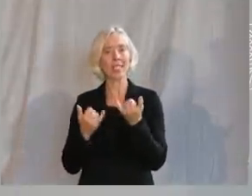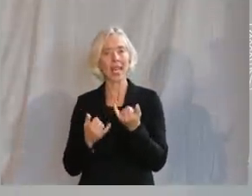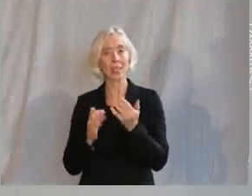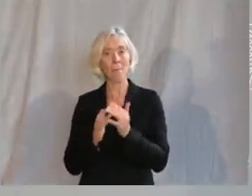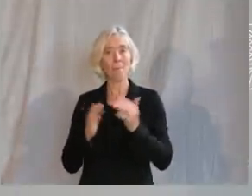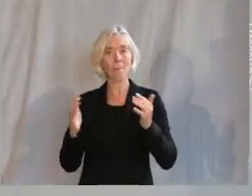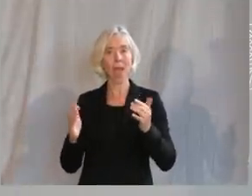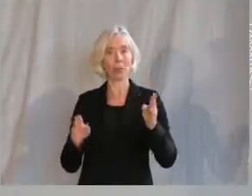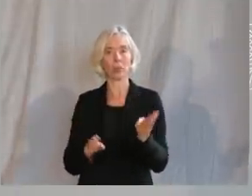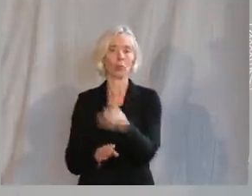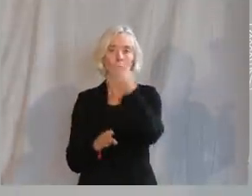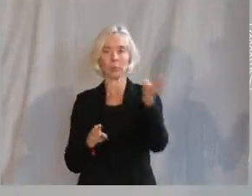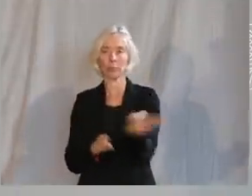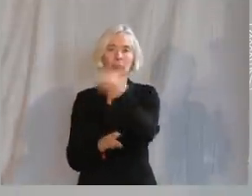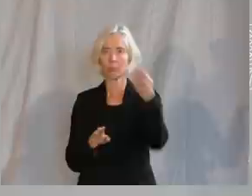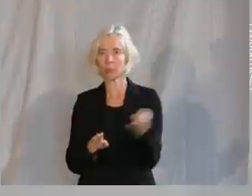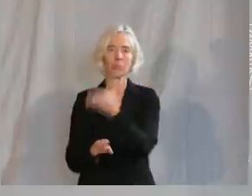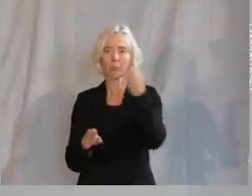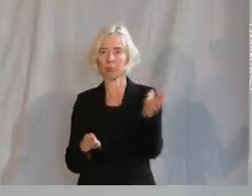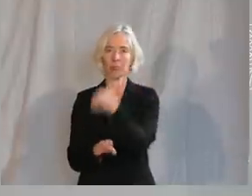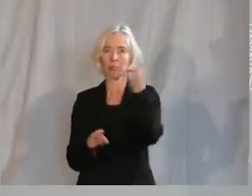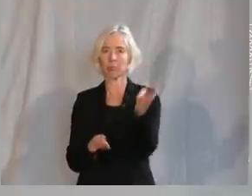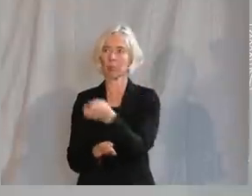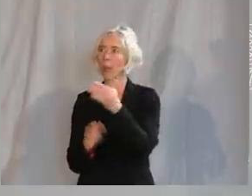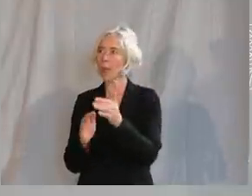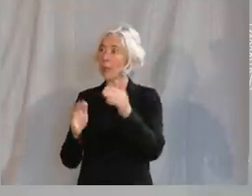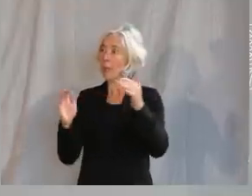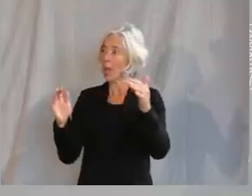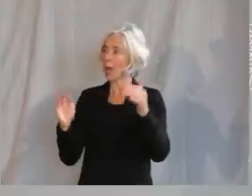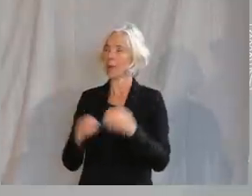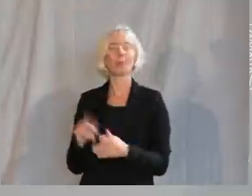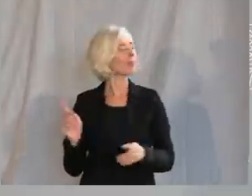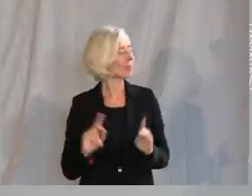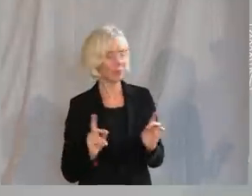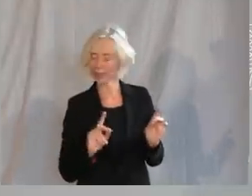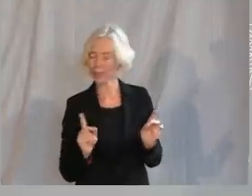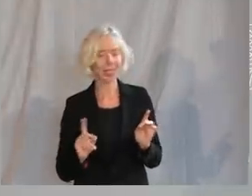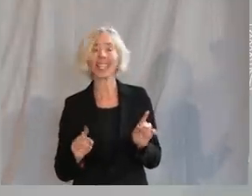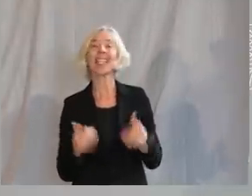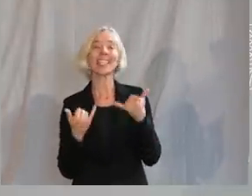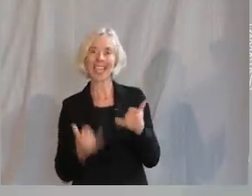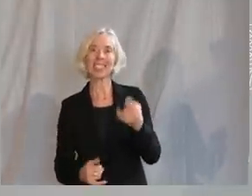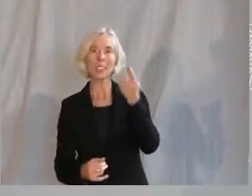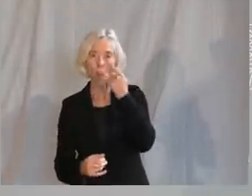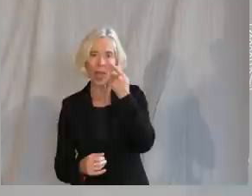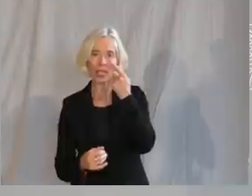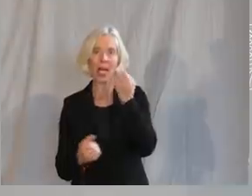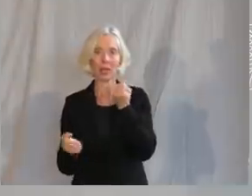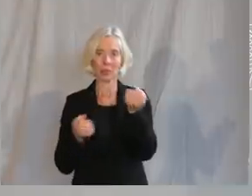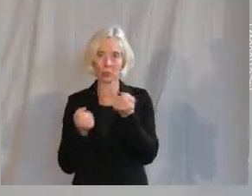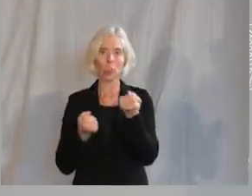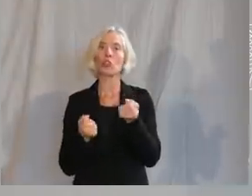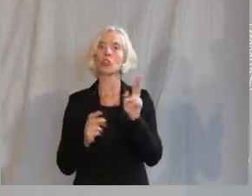Dass der Takt wieder ausgedünnt wird? Ja, nein, nicht ausgedünnt, sondern intensiviert. Also der Takt ist momentan gut. Also ja. Sie haben es ja in der AZ